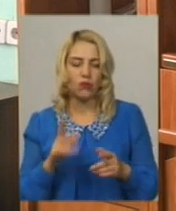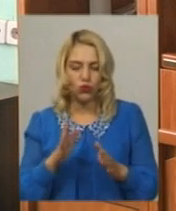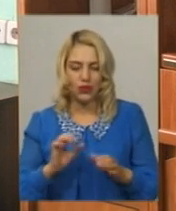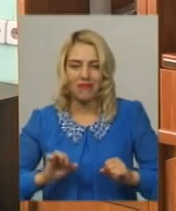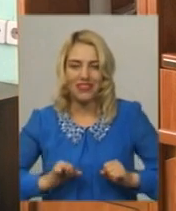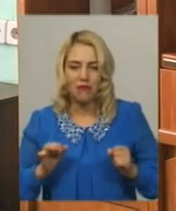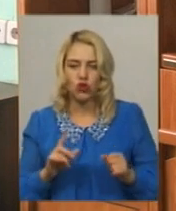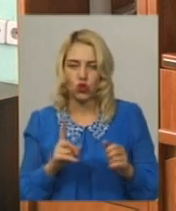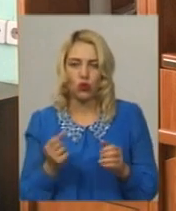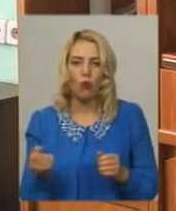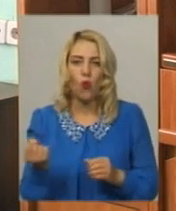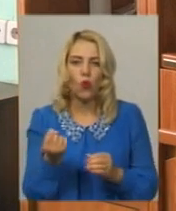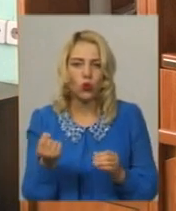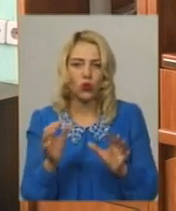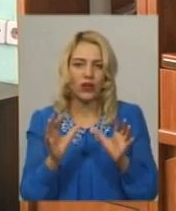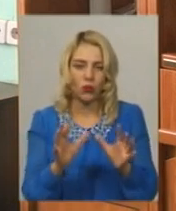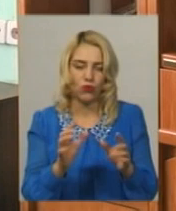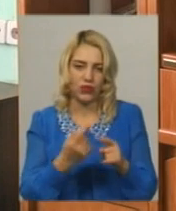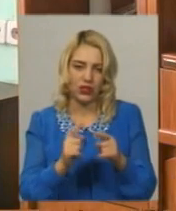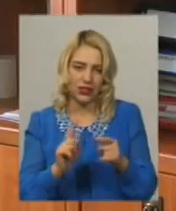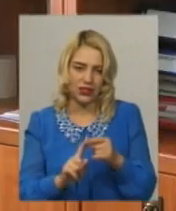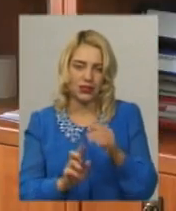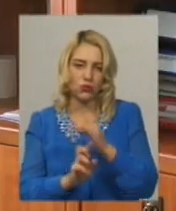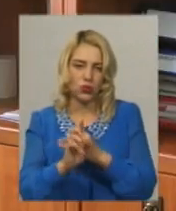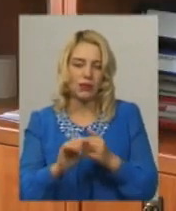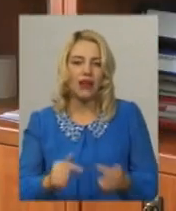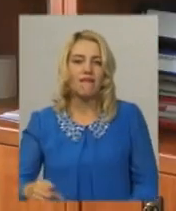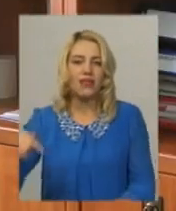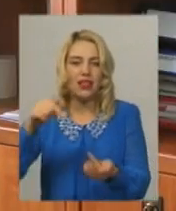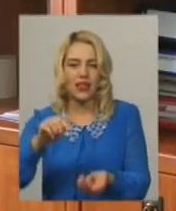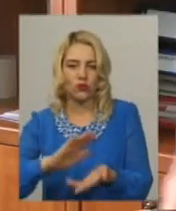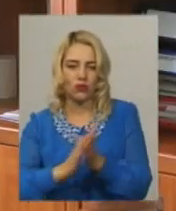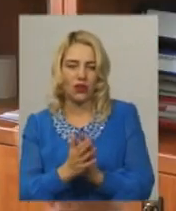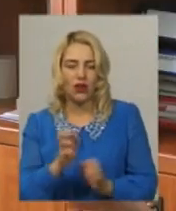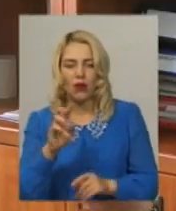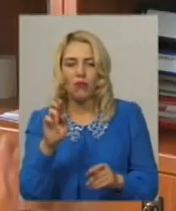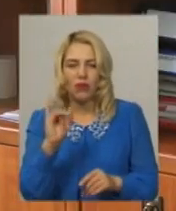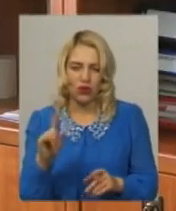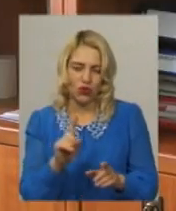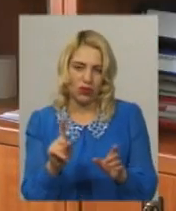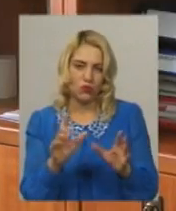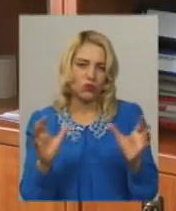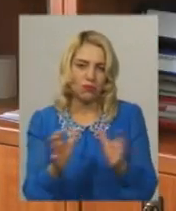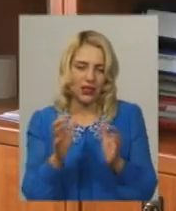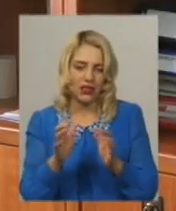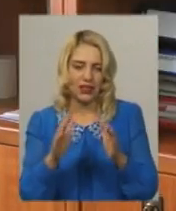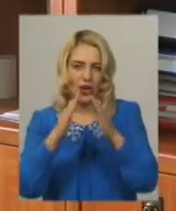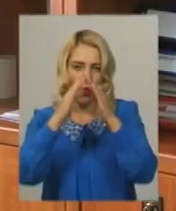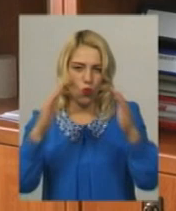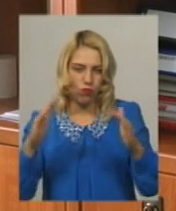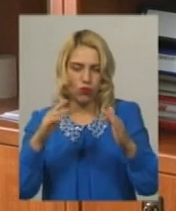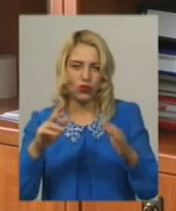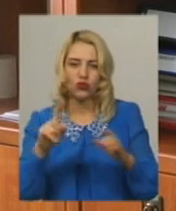утримувати такі споруди в належному стані. Хоча б зберегти верх, я не знаю, купол, щоб не затікало туди